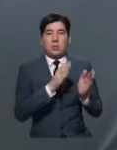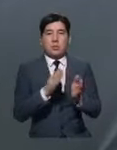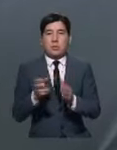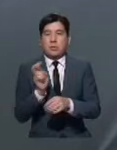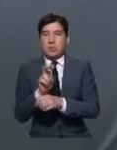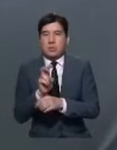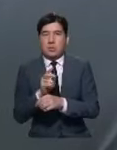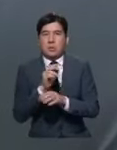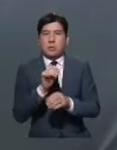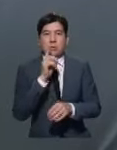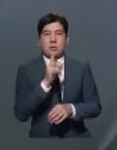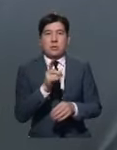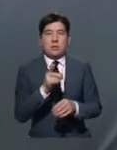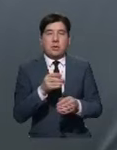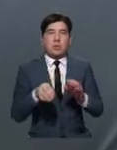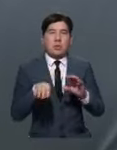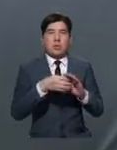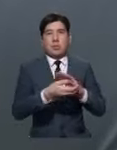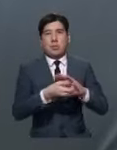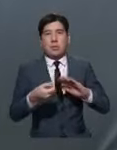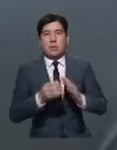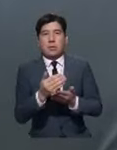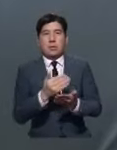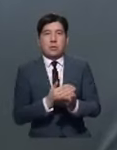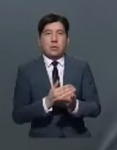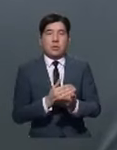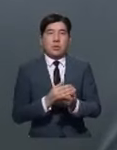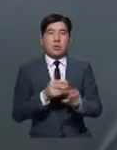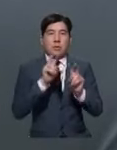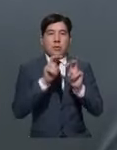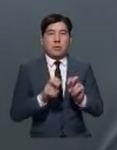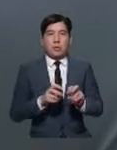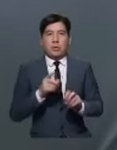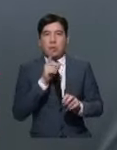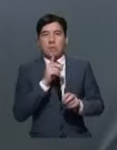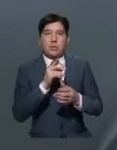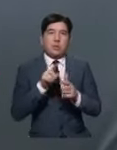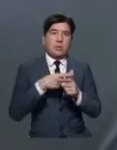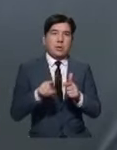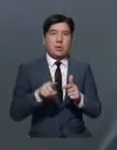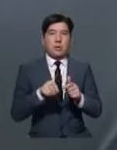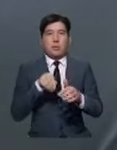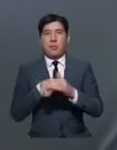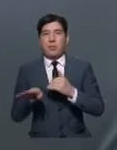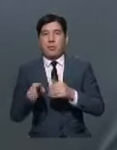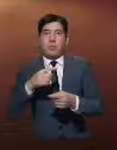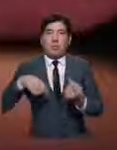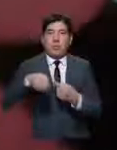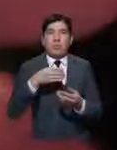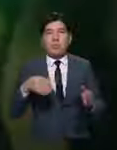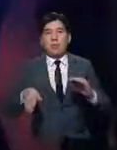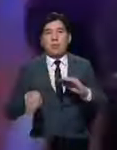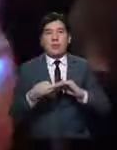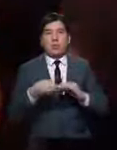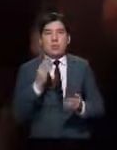процесс. Бұл жиналған ақшаны ұрлауға немесе жемқорлыққа келеді. Яғни тексеруші көз жұмады, ал орынсыз айыппұлдан қашқан кәсіпкерлер пара ұсынады.